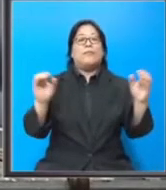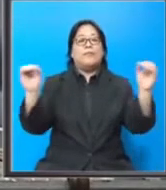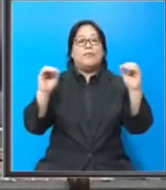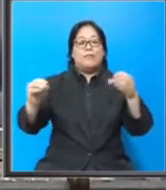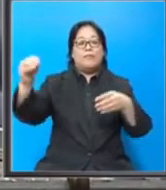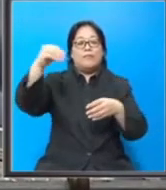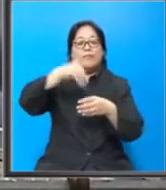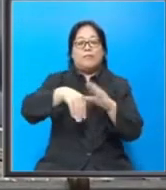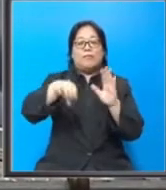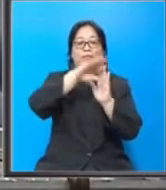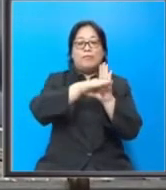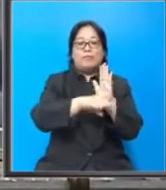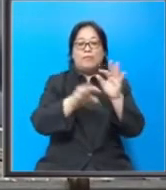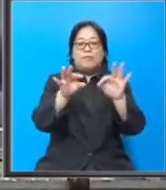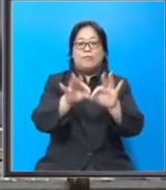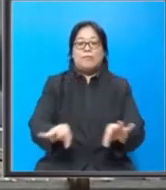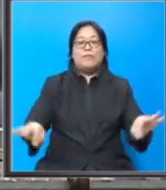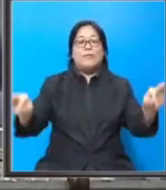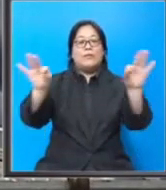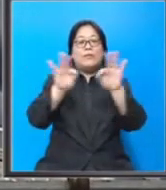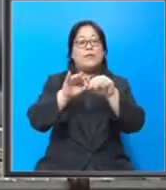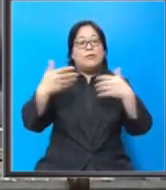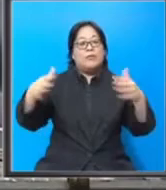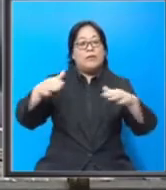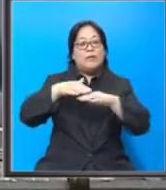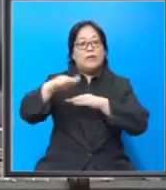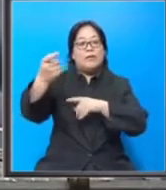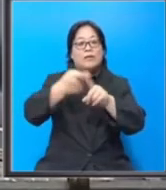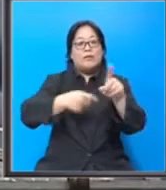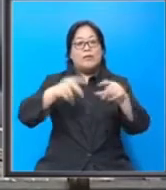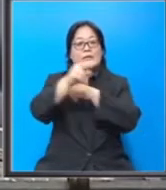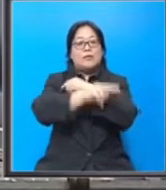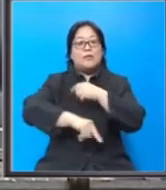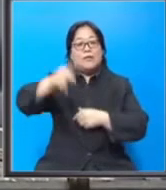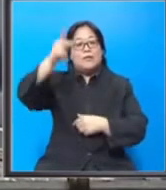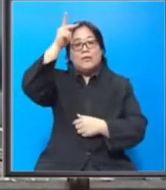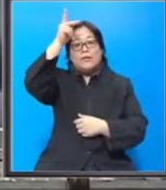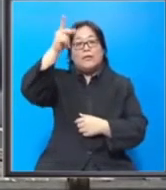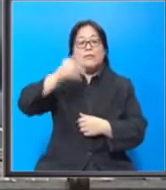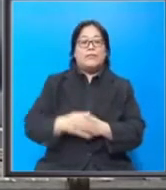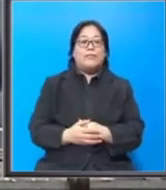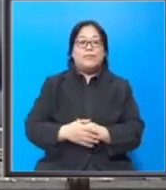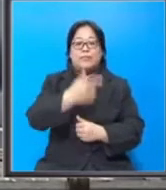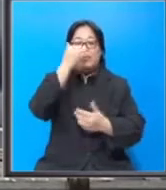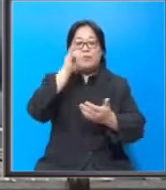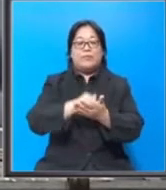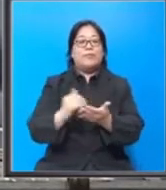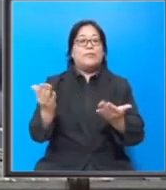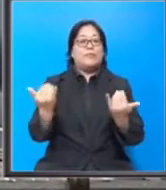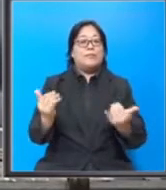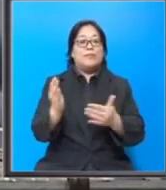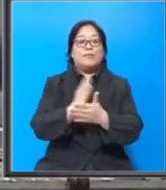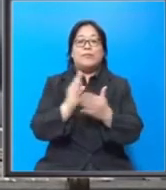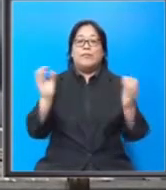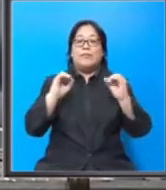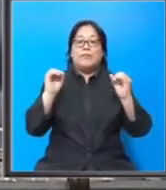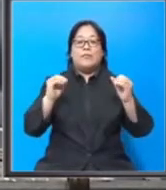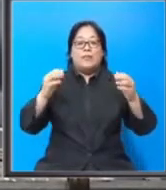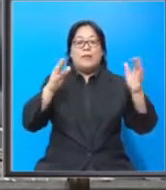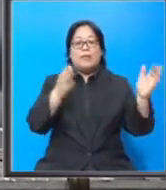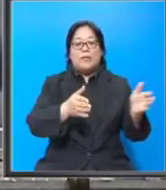senarai keutamaan yang telah diantar oleh di Kuantan hubungan yang tuh buat mesin icade perancangan